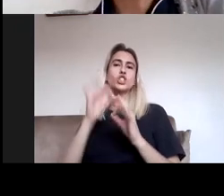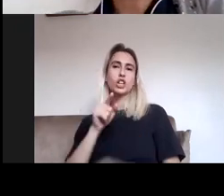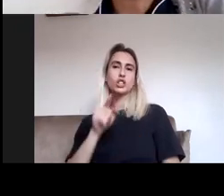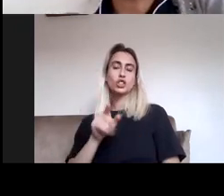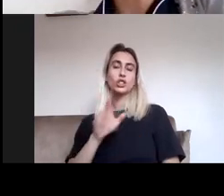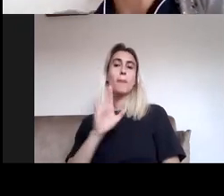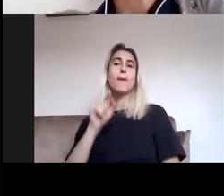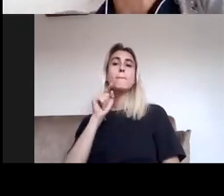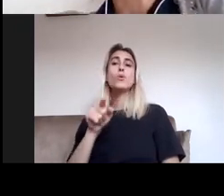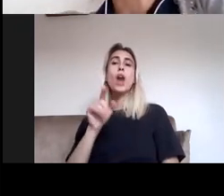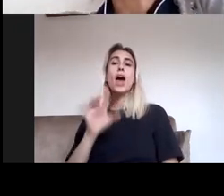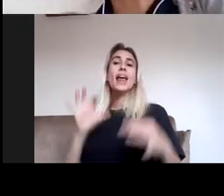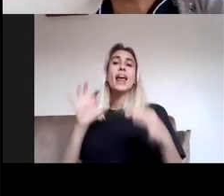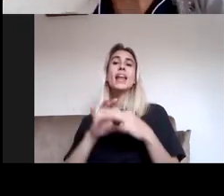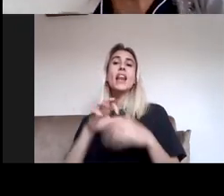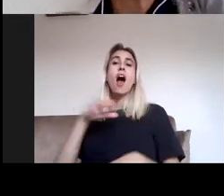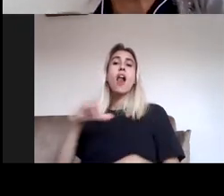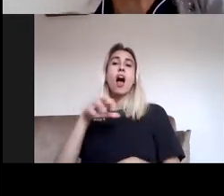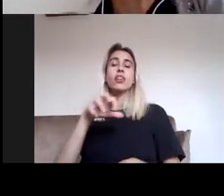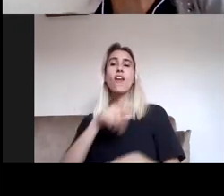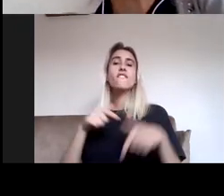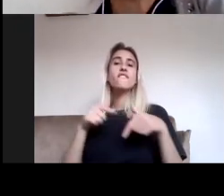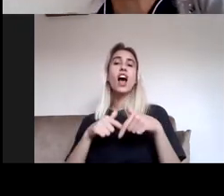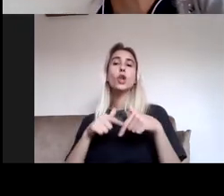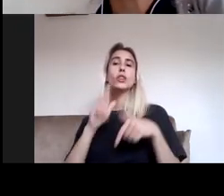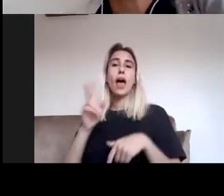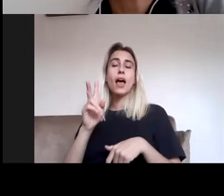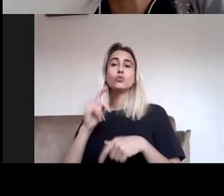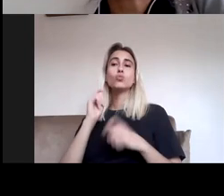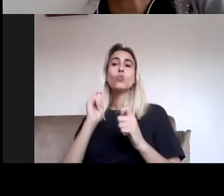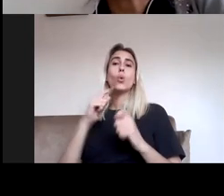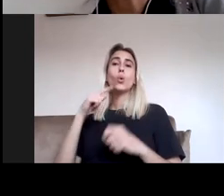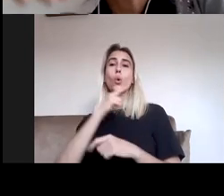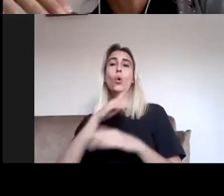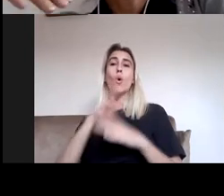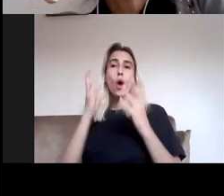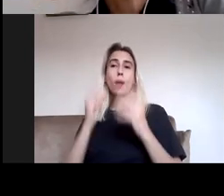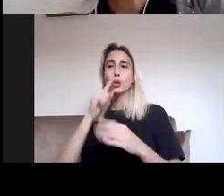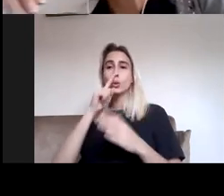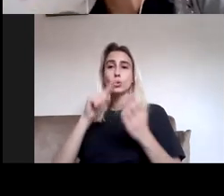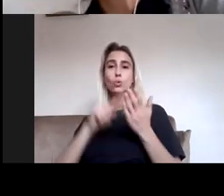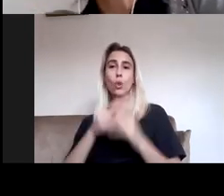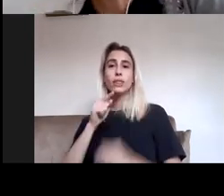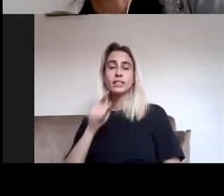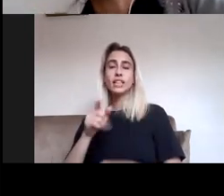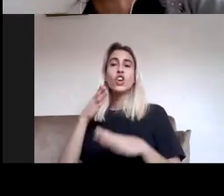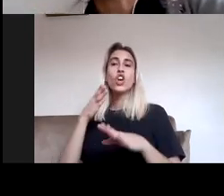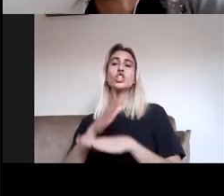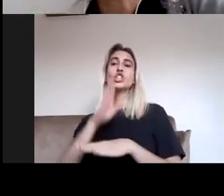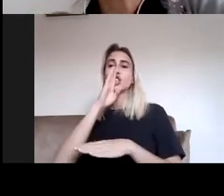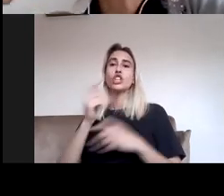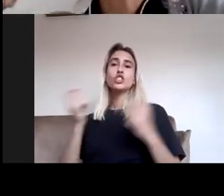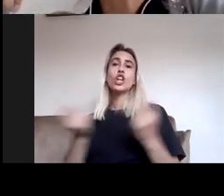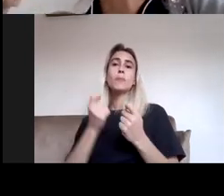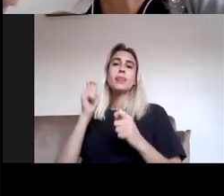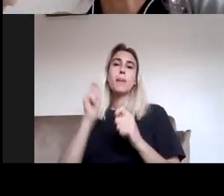bunu ilgili alanlardaki fakültelerin artık zorunlu hale getirilmesi noktasında gerçekten ciddi çalışmalar yapılması